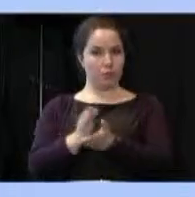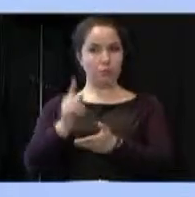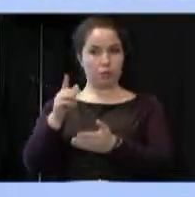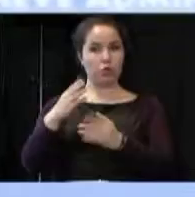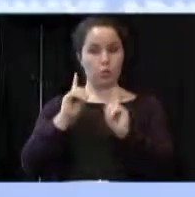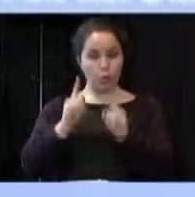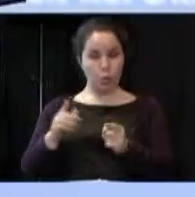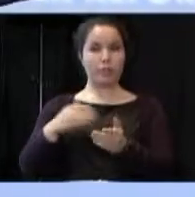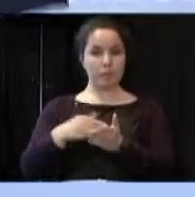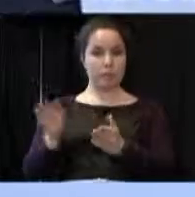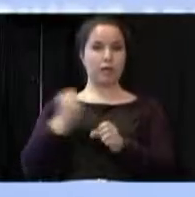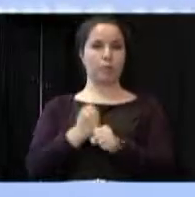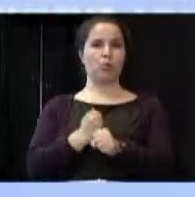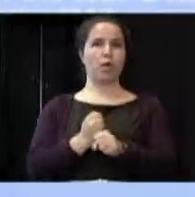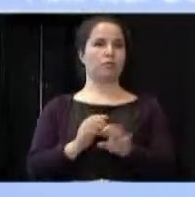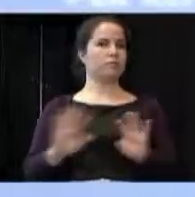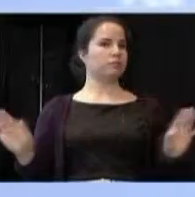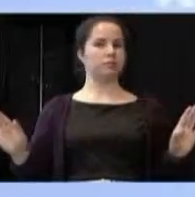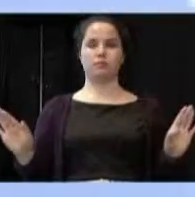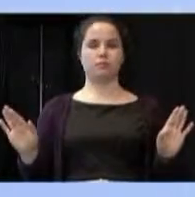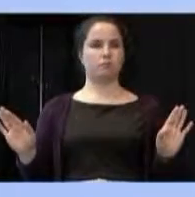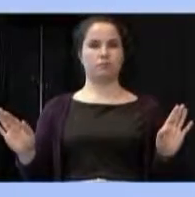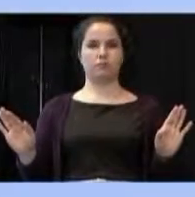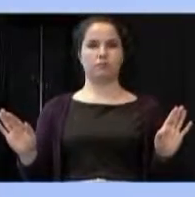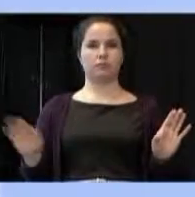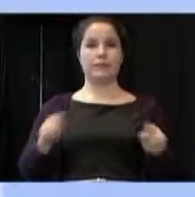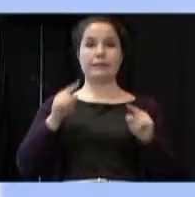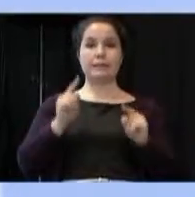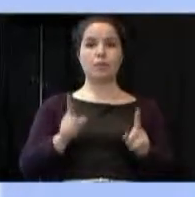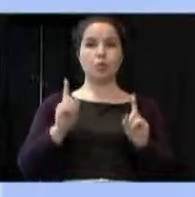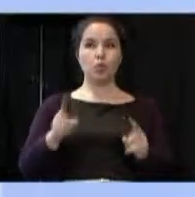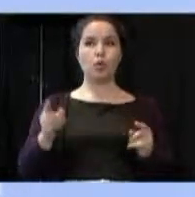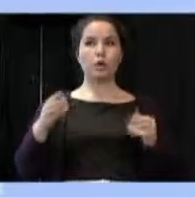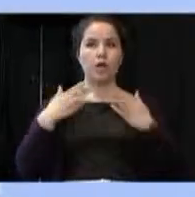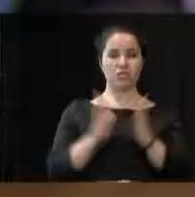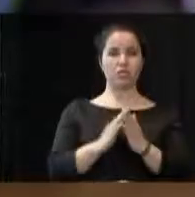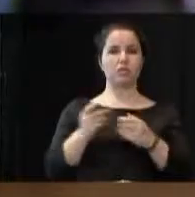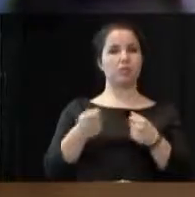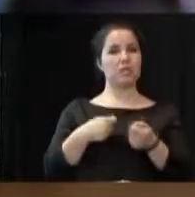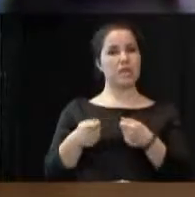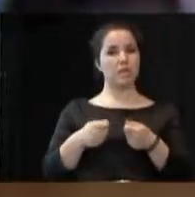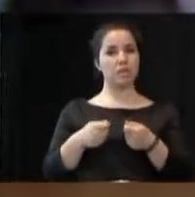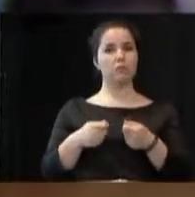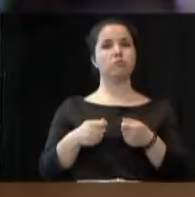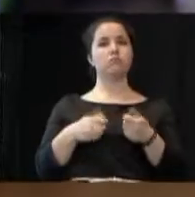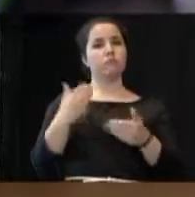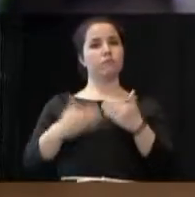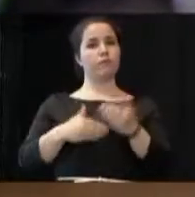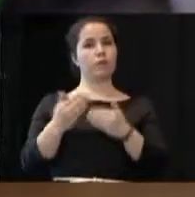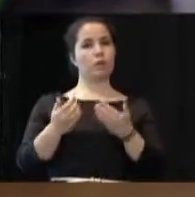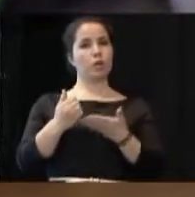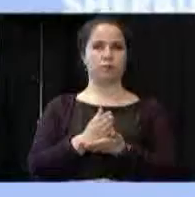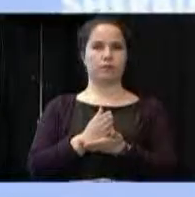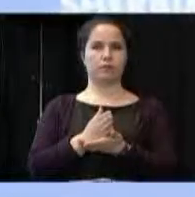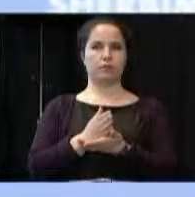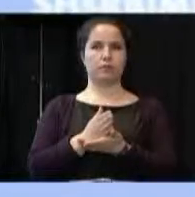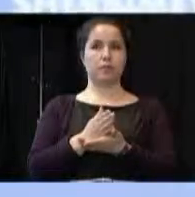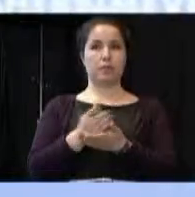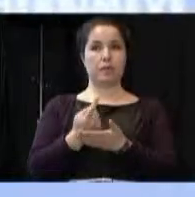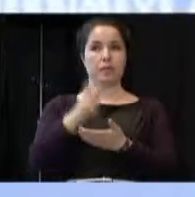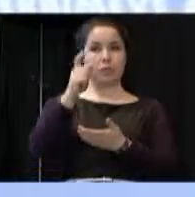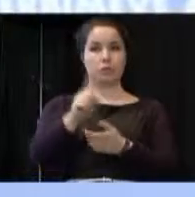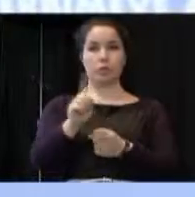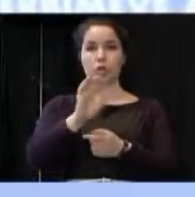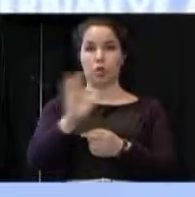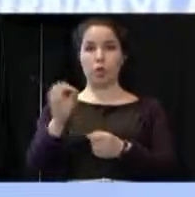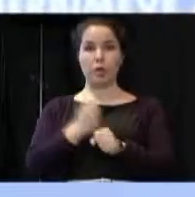Ti thjesht merr të drejtën tënde, më pas vazhdojmë ne punën për ta çuar përpara drejtësisë. Dhe ai le ta provoj pastaj. Pse s'ta